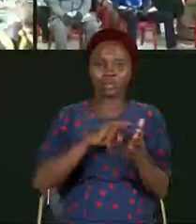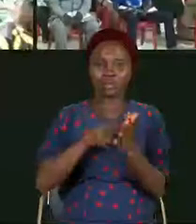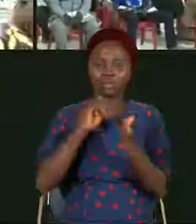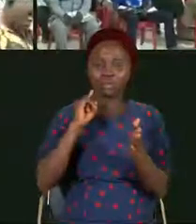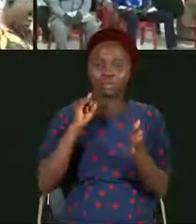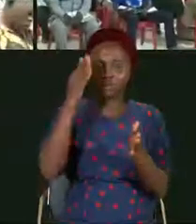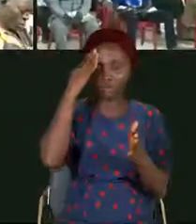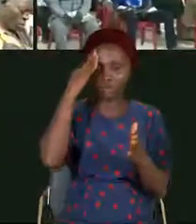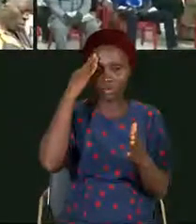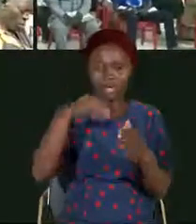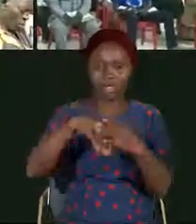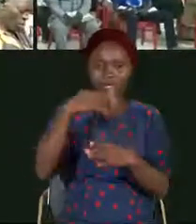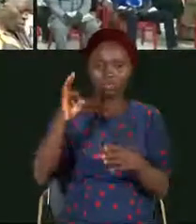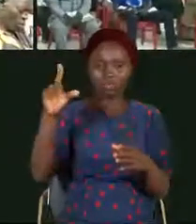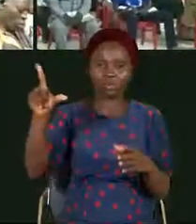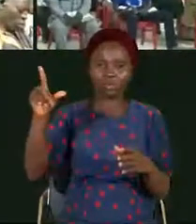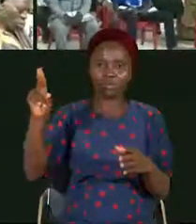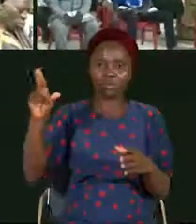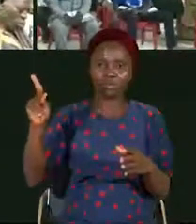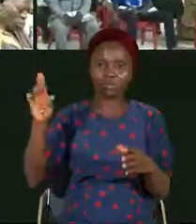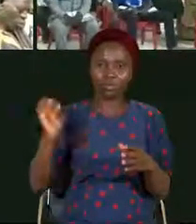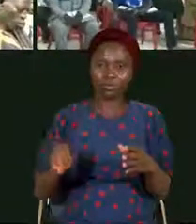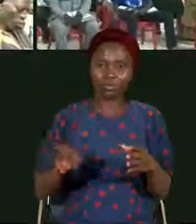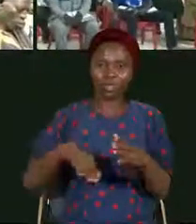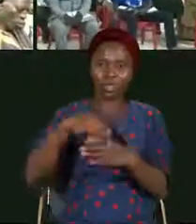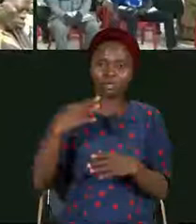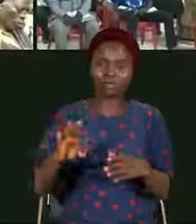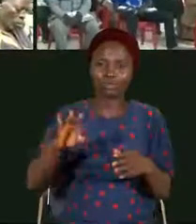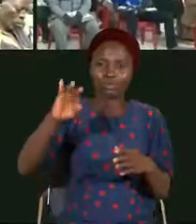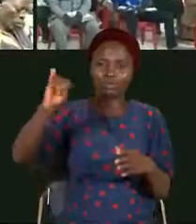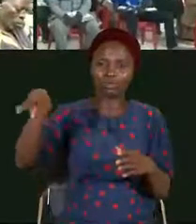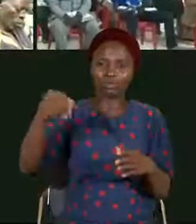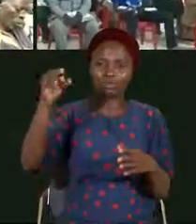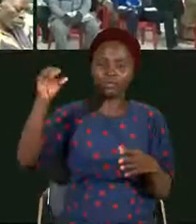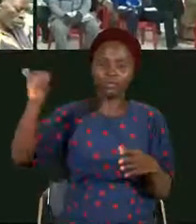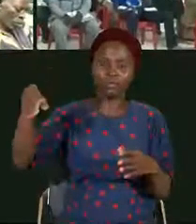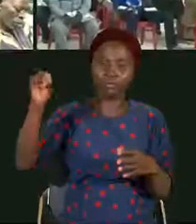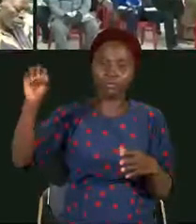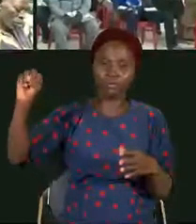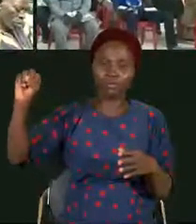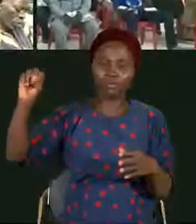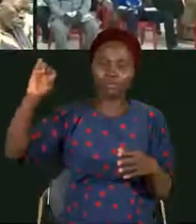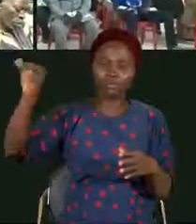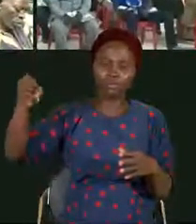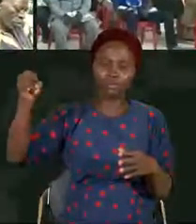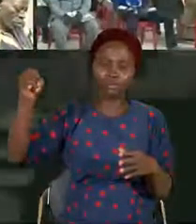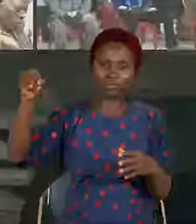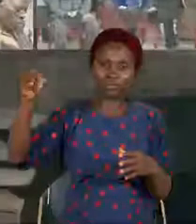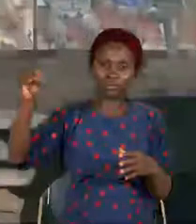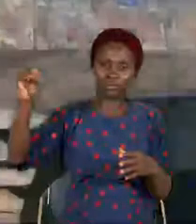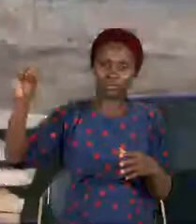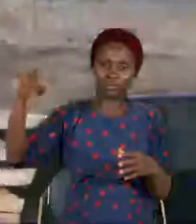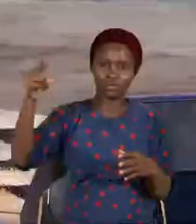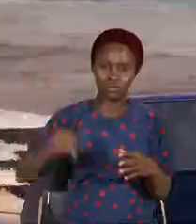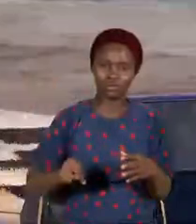de Marc, de Luc, de Jean. Et apprenez de moi. Apprenez de lui. Quand vous lisez ces